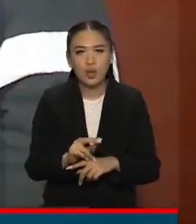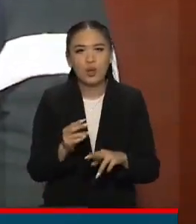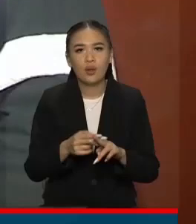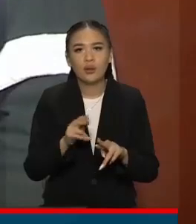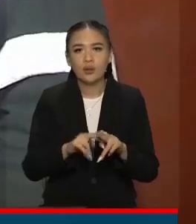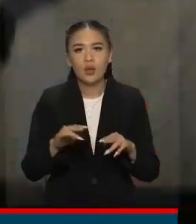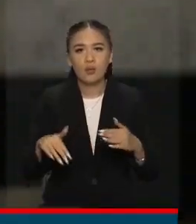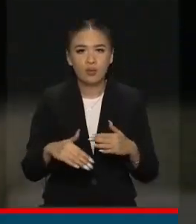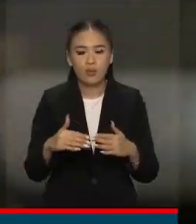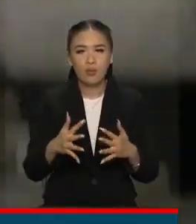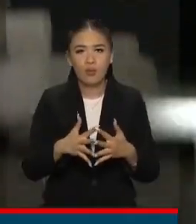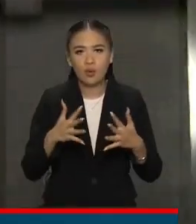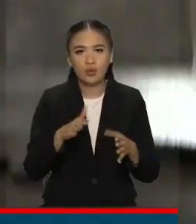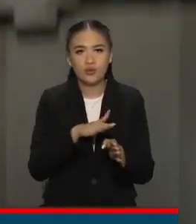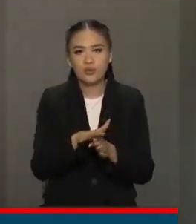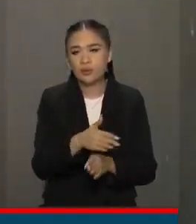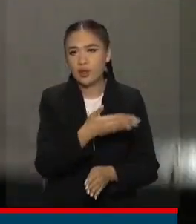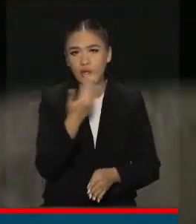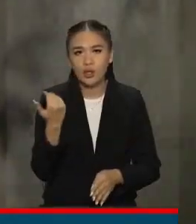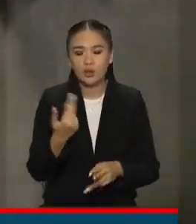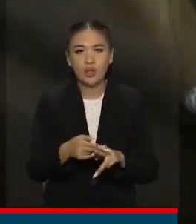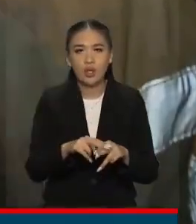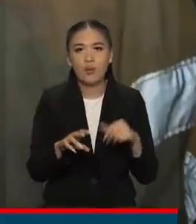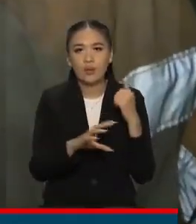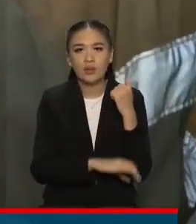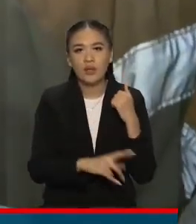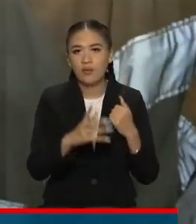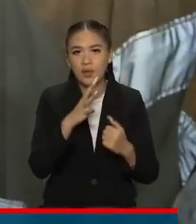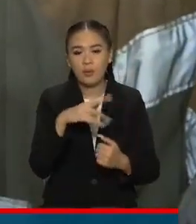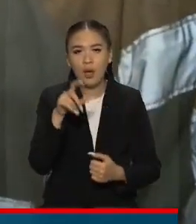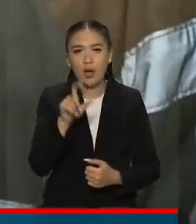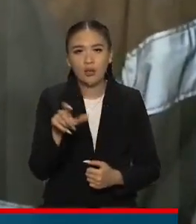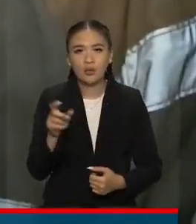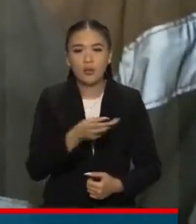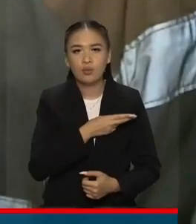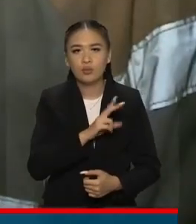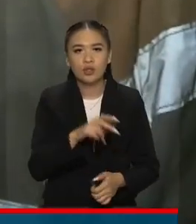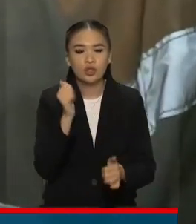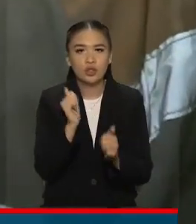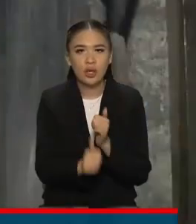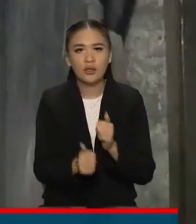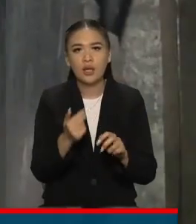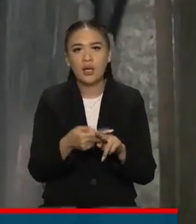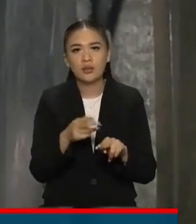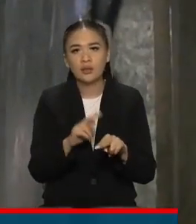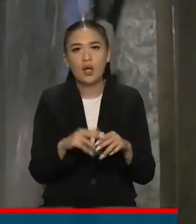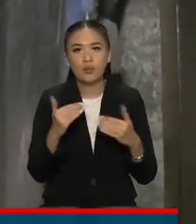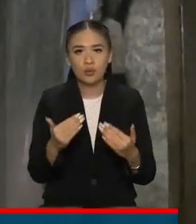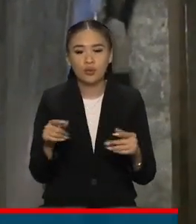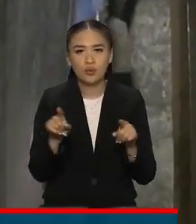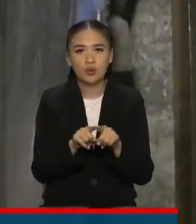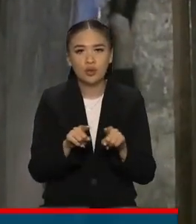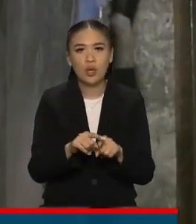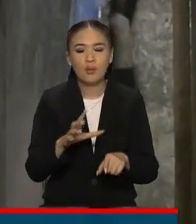бойынша міндеттерін дұрыс орындамай отыр. Оның үстіне соңғы кездері кәсіпорында адам шығыны да жиілеп кетті. Мәселен, бүгіннің өзінде осы